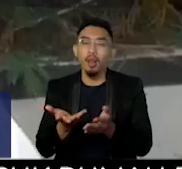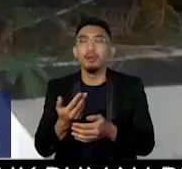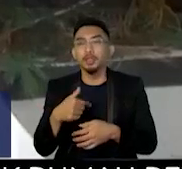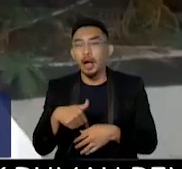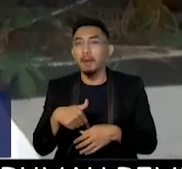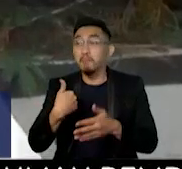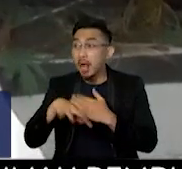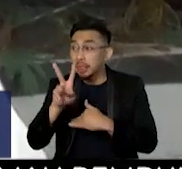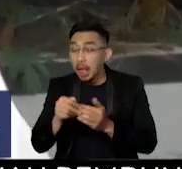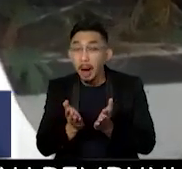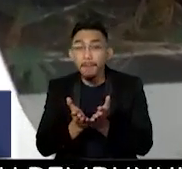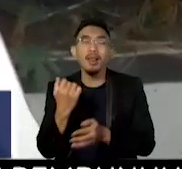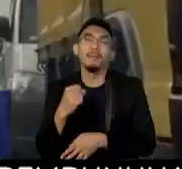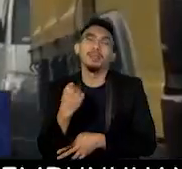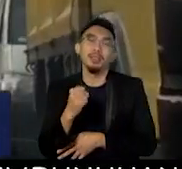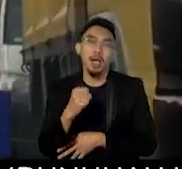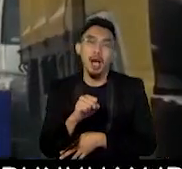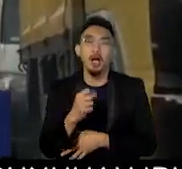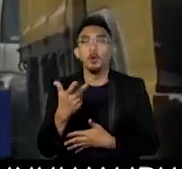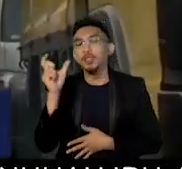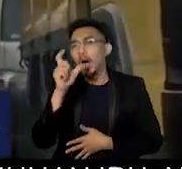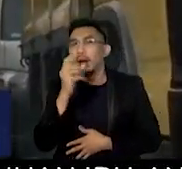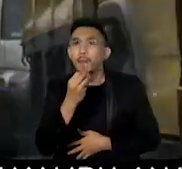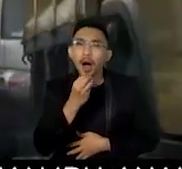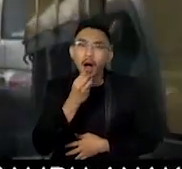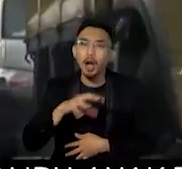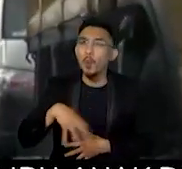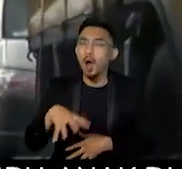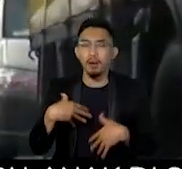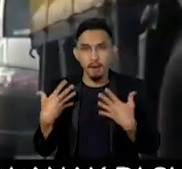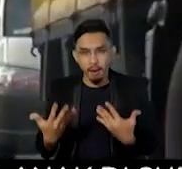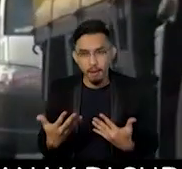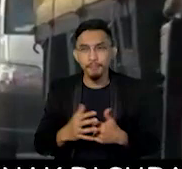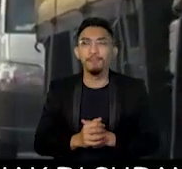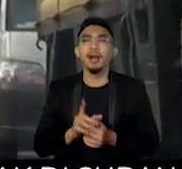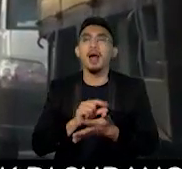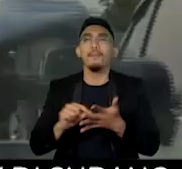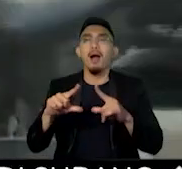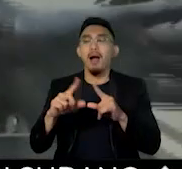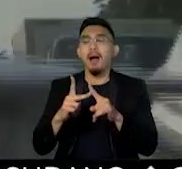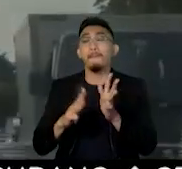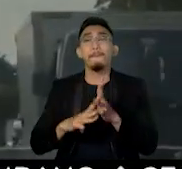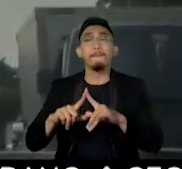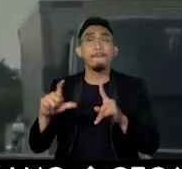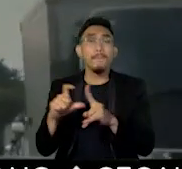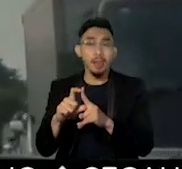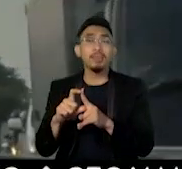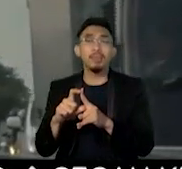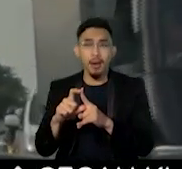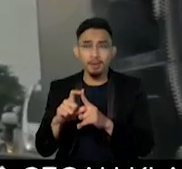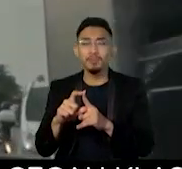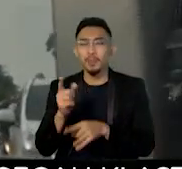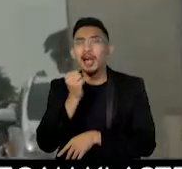Lagi kita cari makan ya. Serupa dengan Puji, Ahmad, manusia silver lainnya juga merupakan pengangguran korban